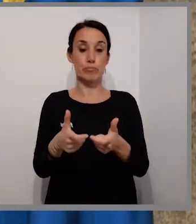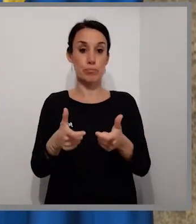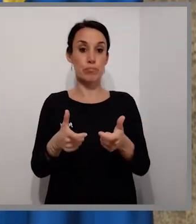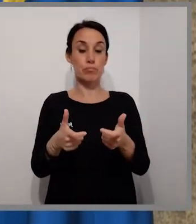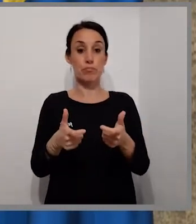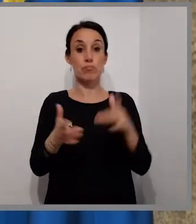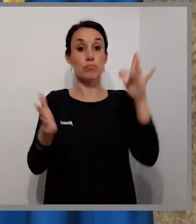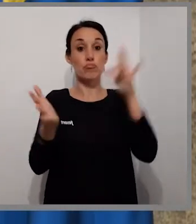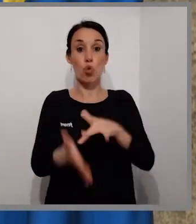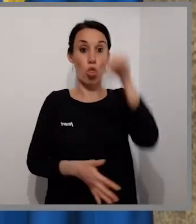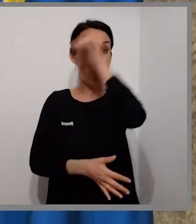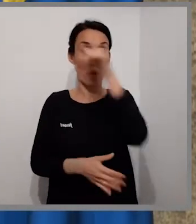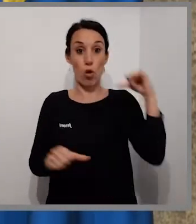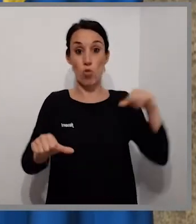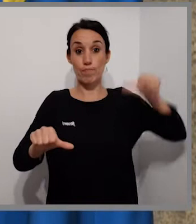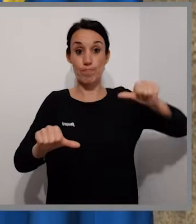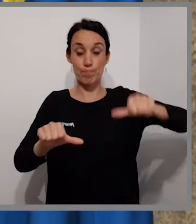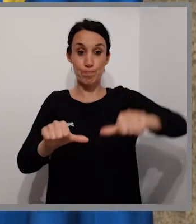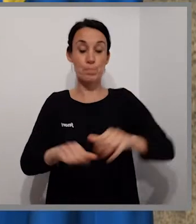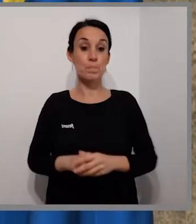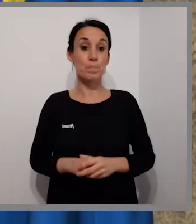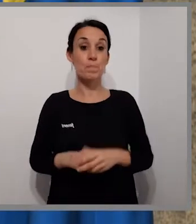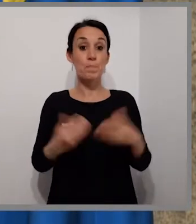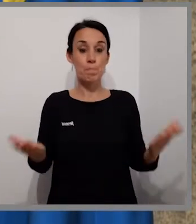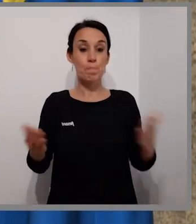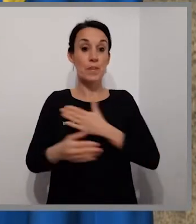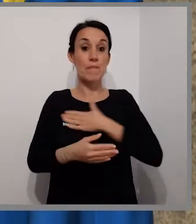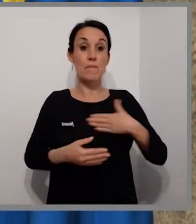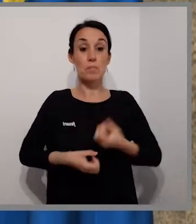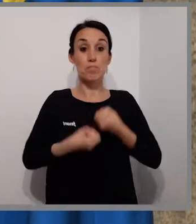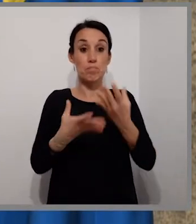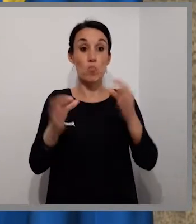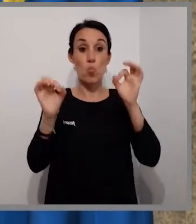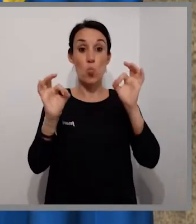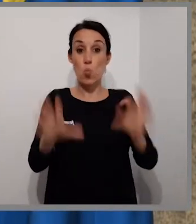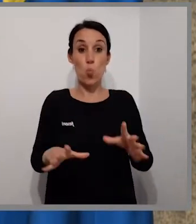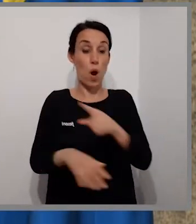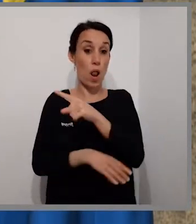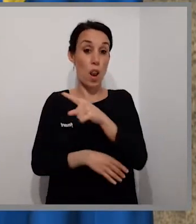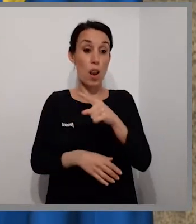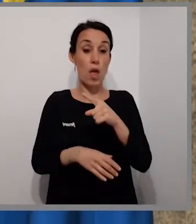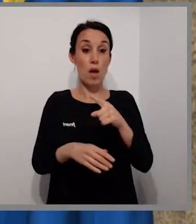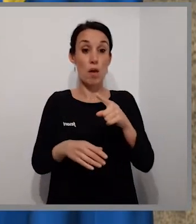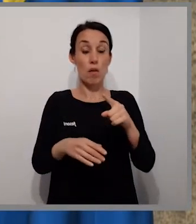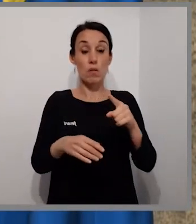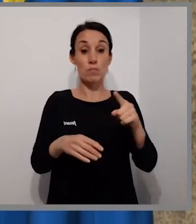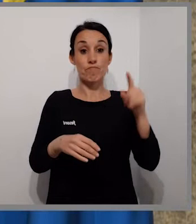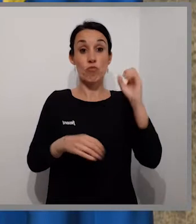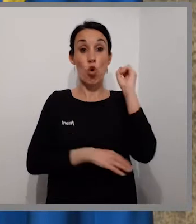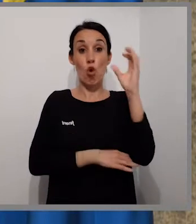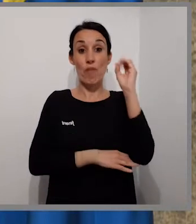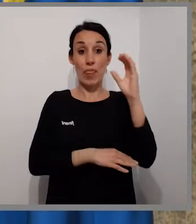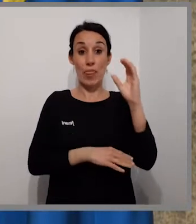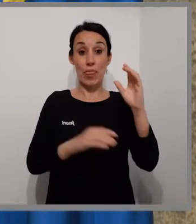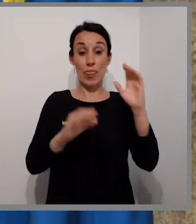en cada diumenge. Des d'aquesta perspectiva, jo vull començar, com he començat la meva intervenció en la conferència